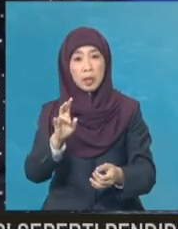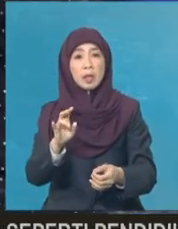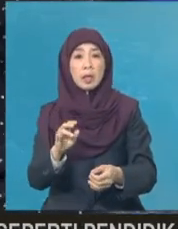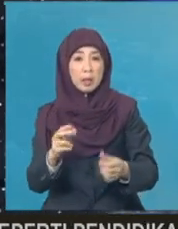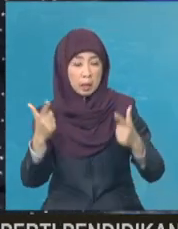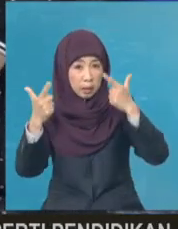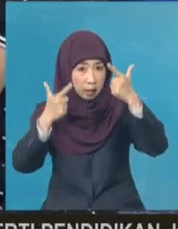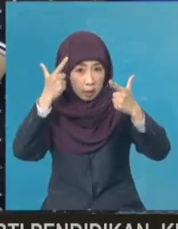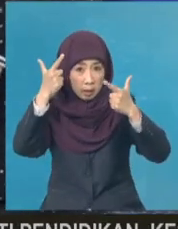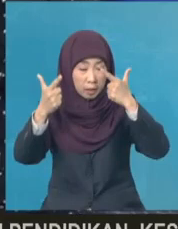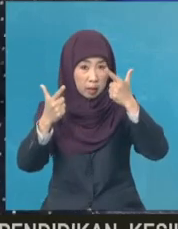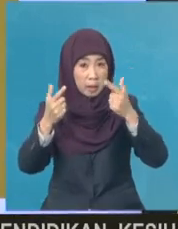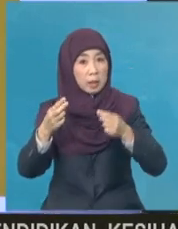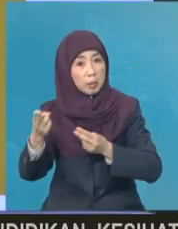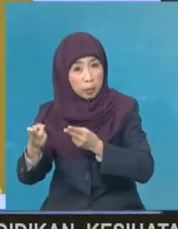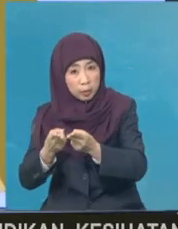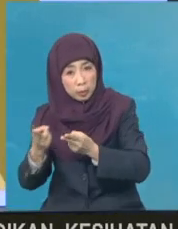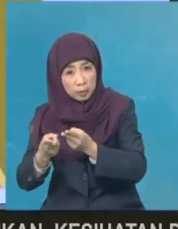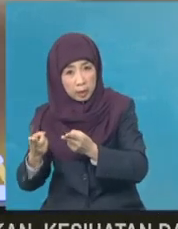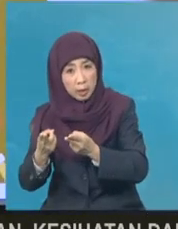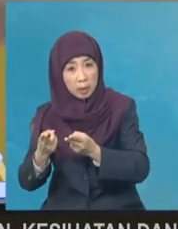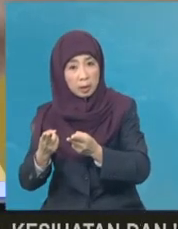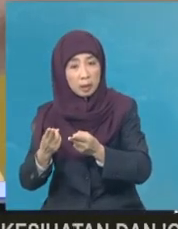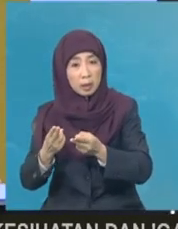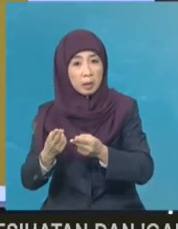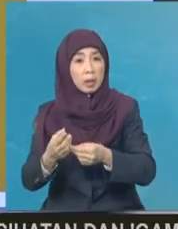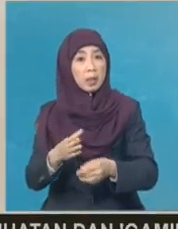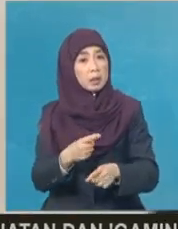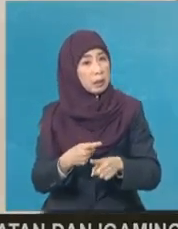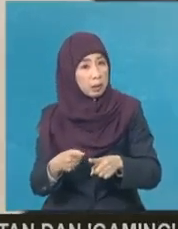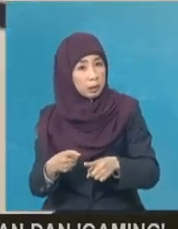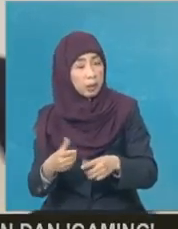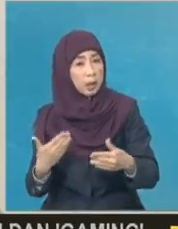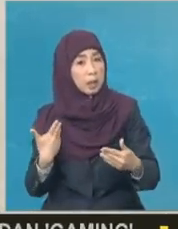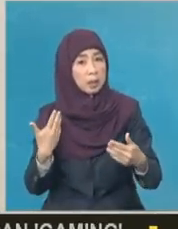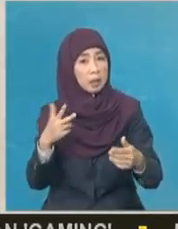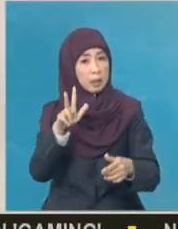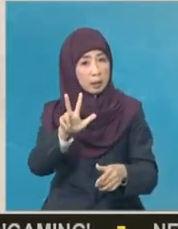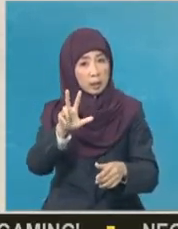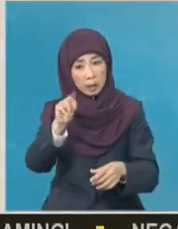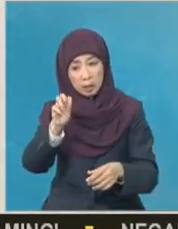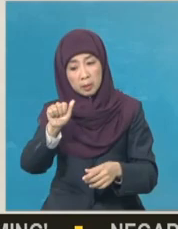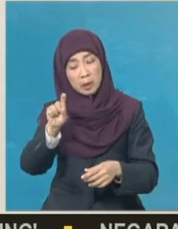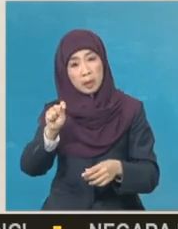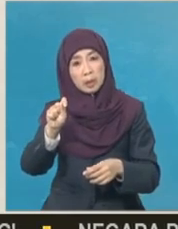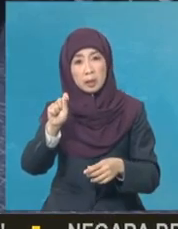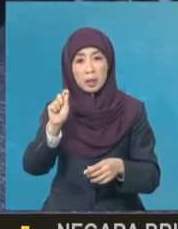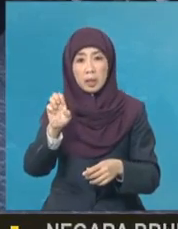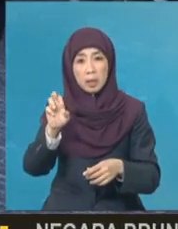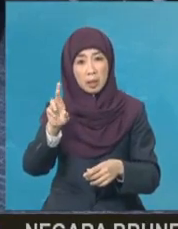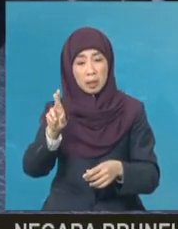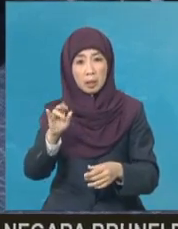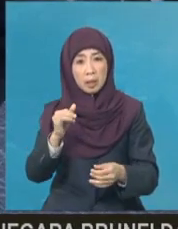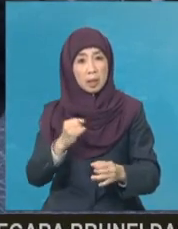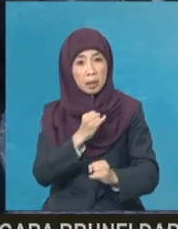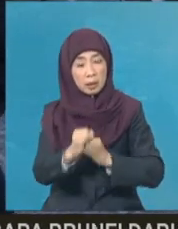dan hiv-aids manajemen selain diperhitungkan ada jua tiga Masters program yang terbaru yaitu International